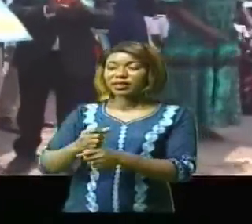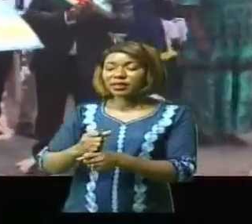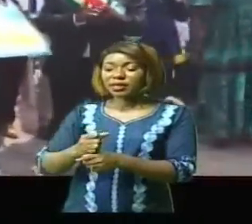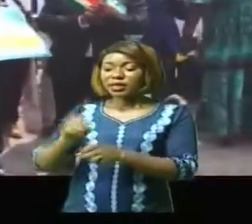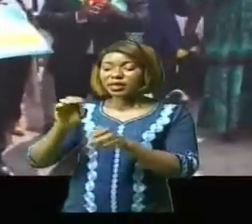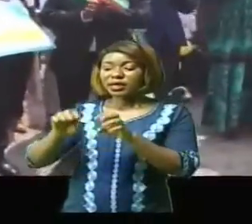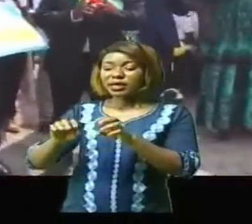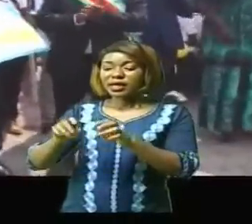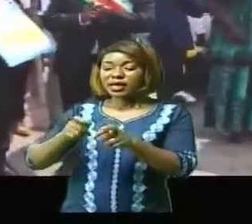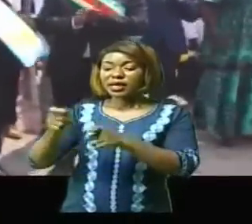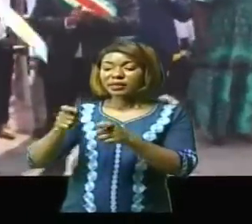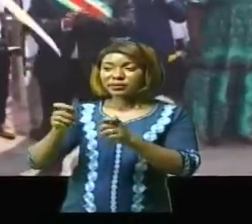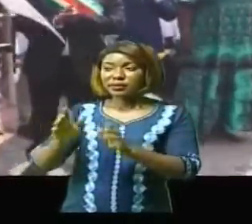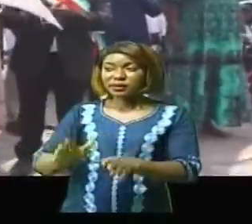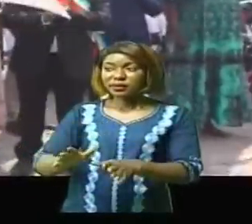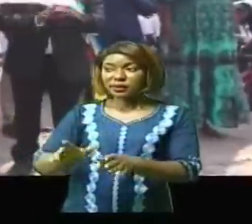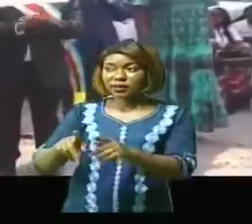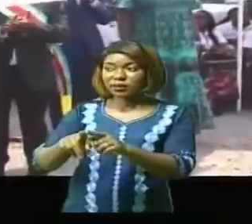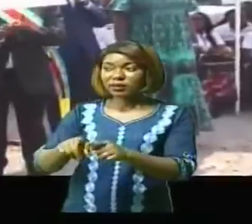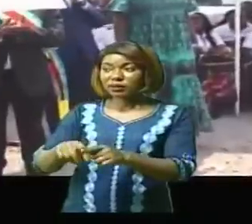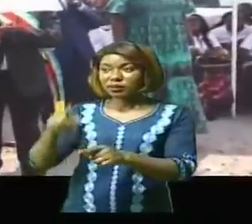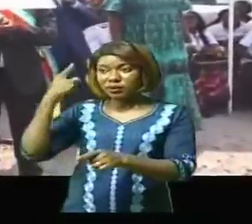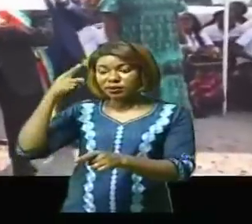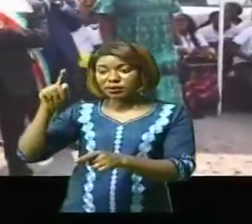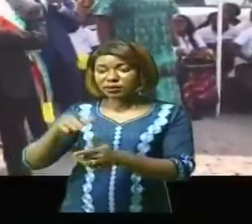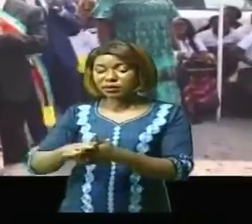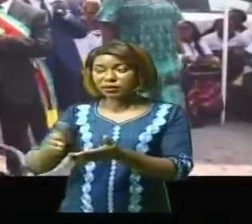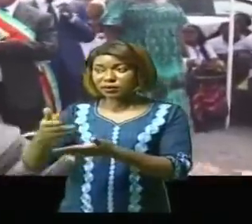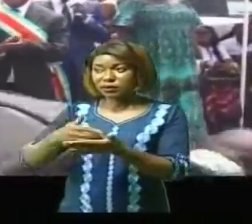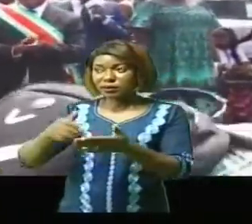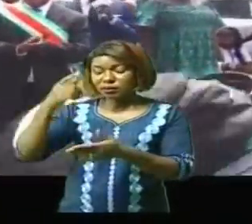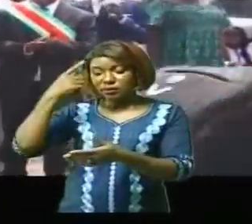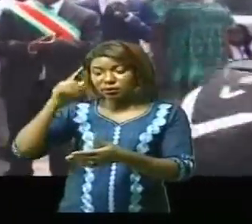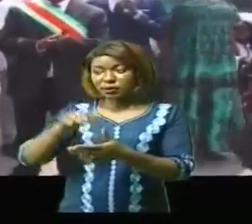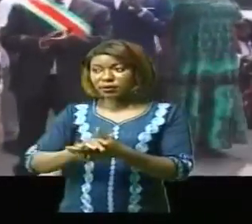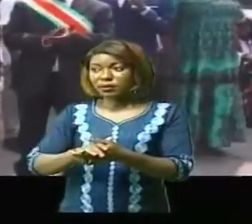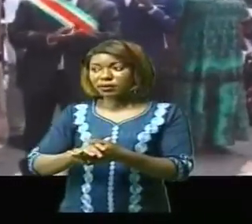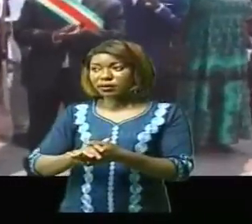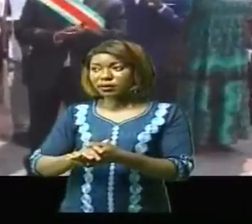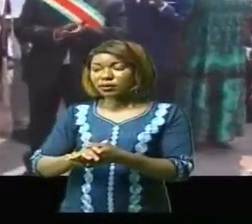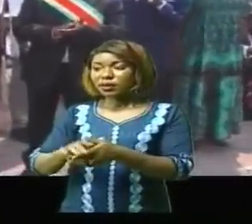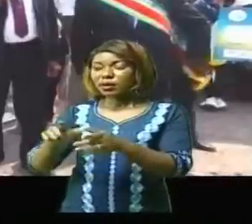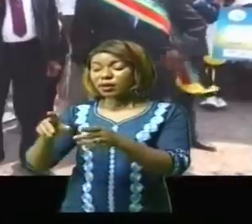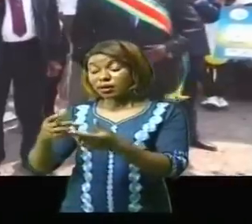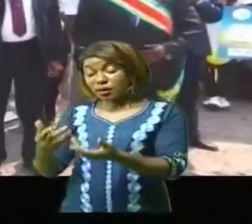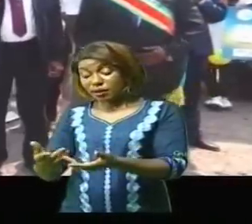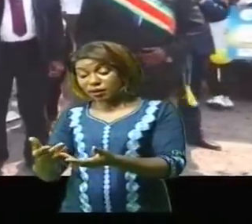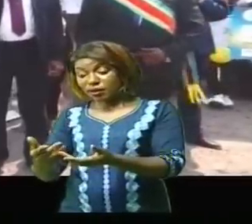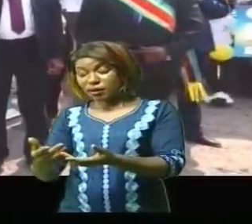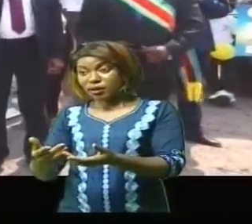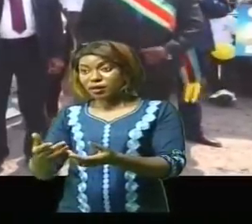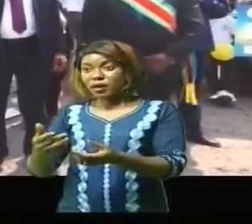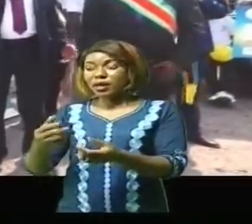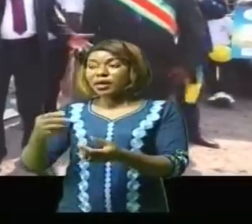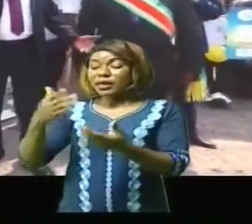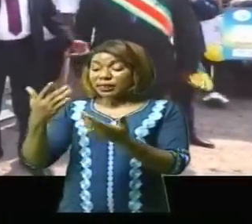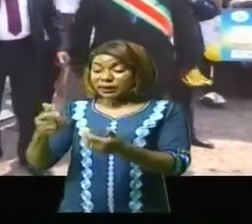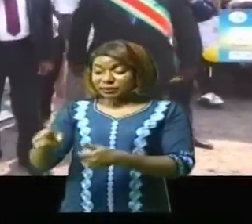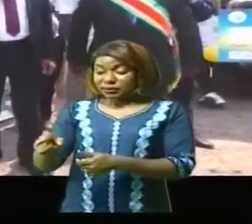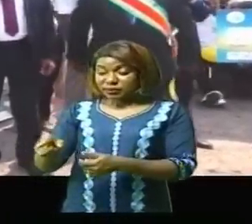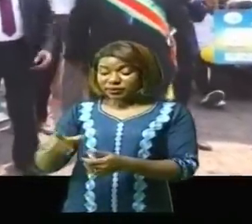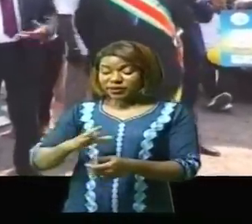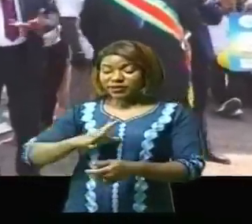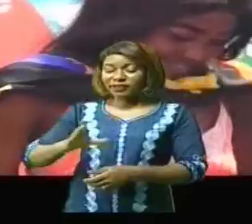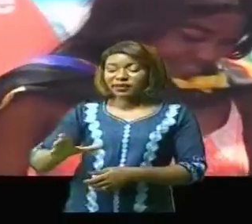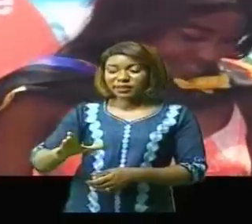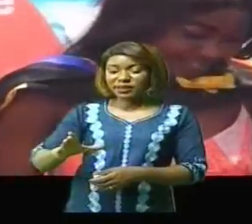l'administrateur, délégué général adjoint de la Sonal SA, Jean-Lambert Segbia, Nzapa, Koli. Ces derniers a félicité